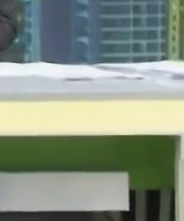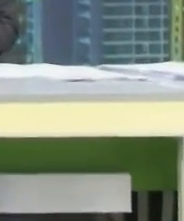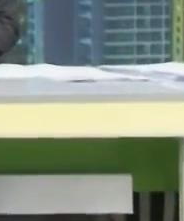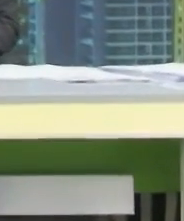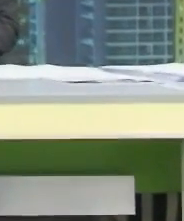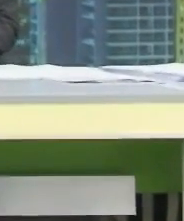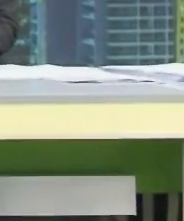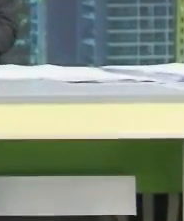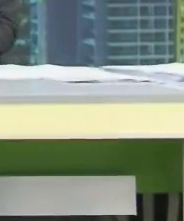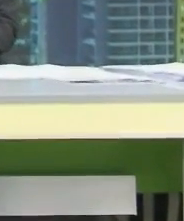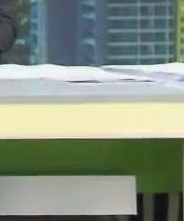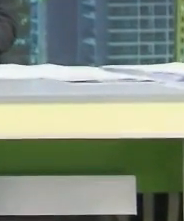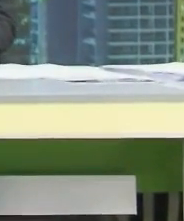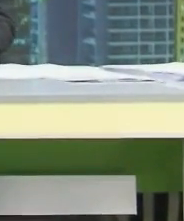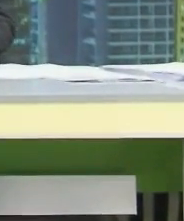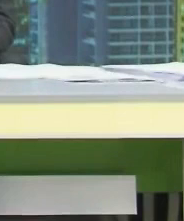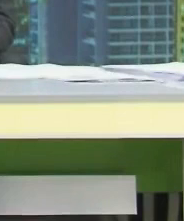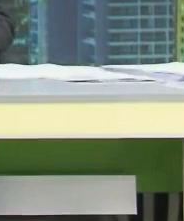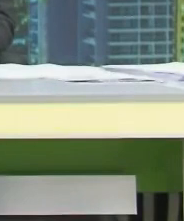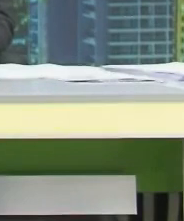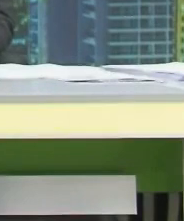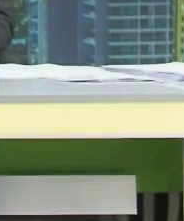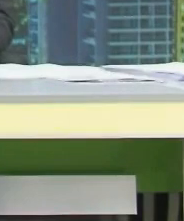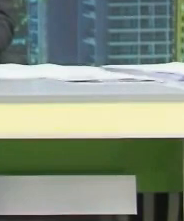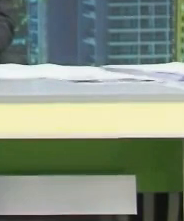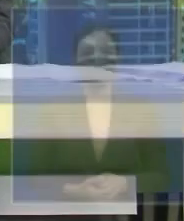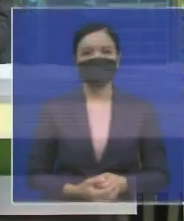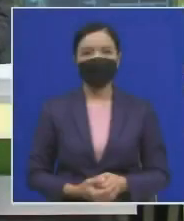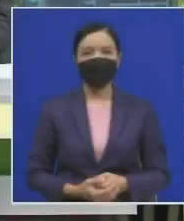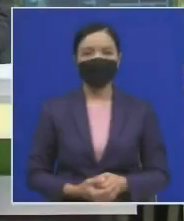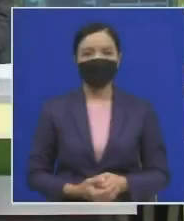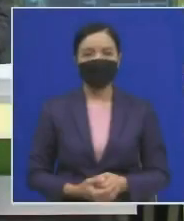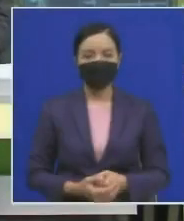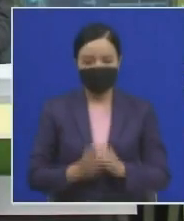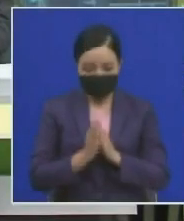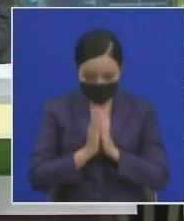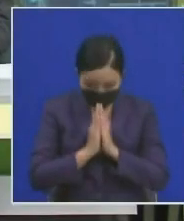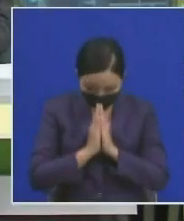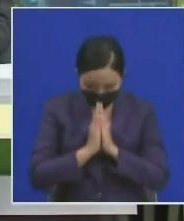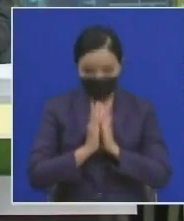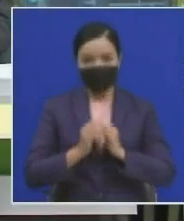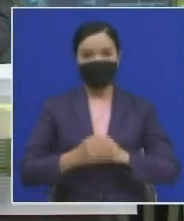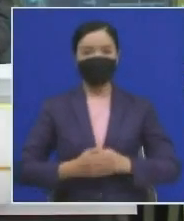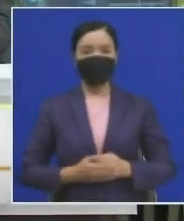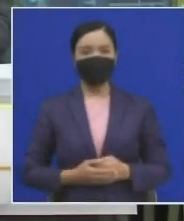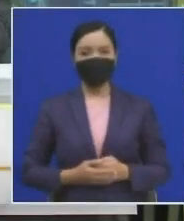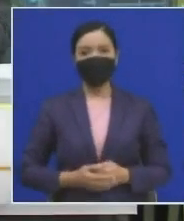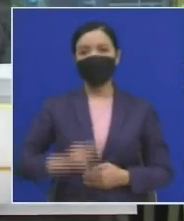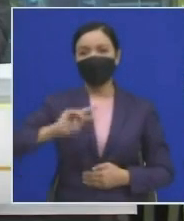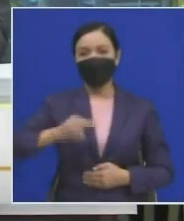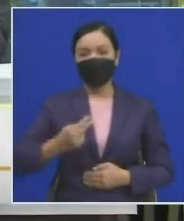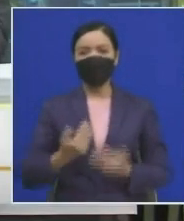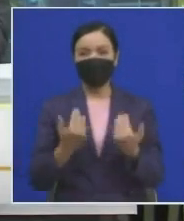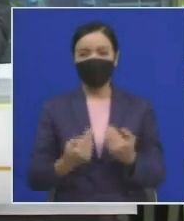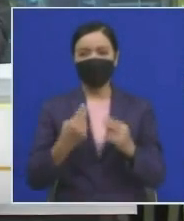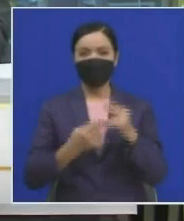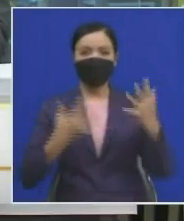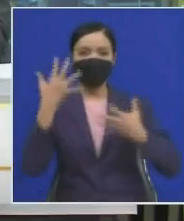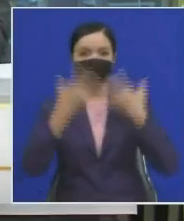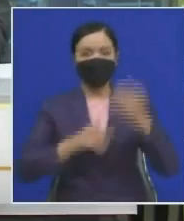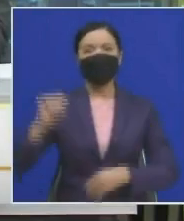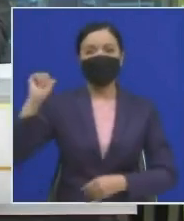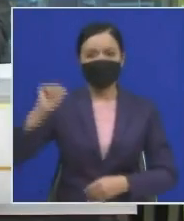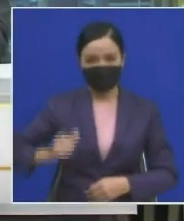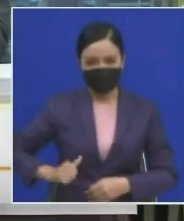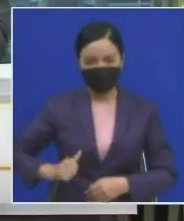สัีครั ต้รกสู่รายการช่อง 5 ข่าวเป็ข่าวสัดสุมารงสีครัแลดีฉนอบนรดเท่าน้อยนะคะ แล้ววี้เราอยู่กับร่ามพระสามือนะคะ